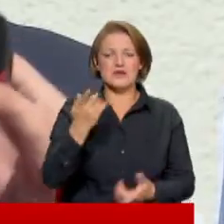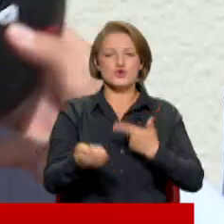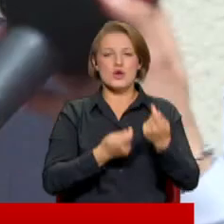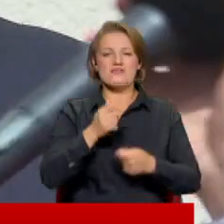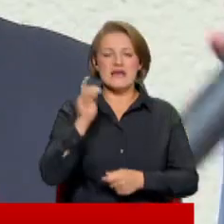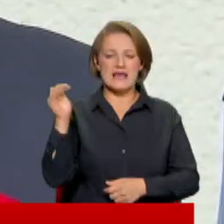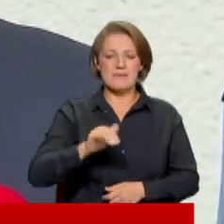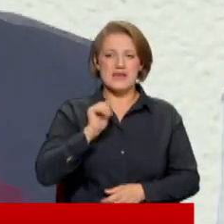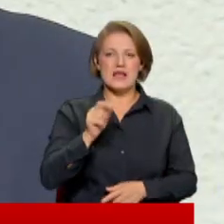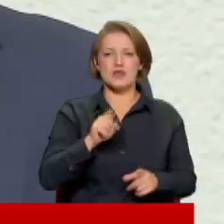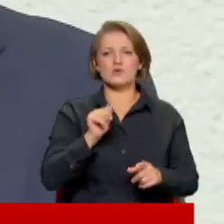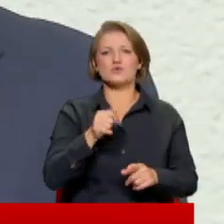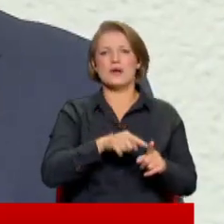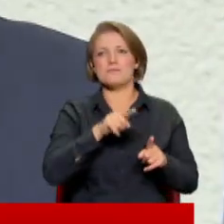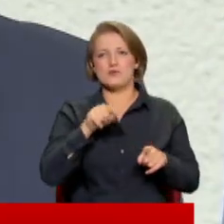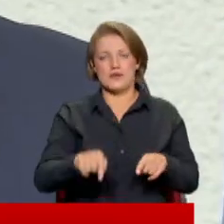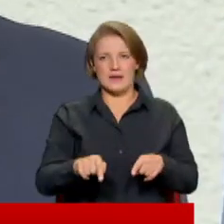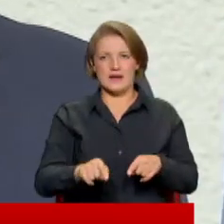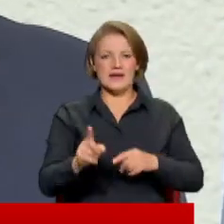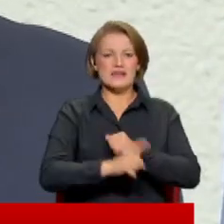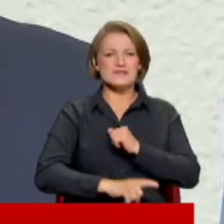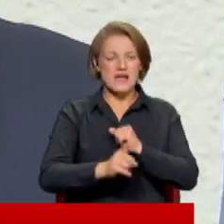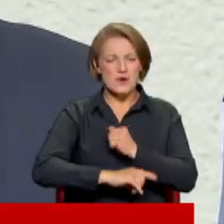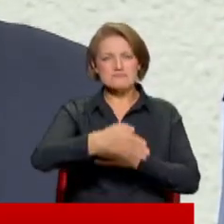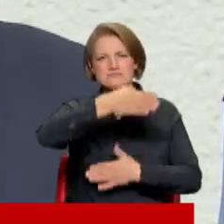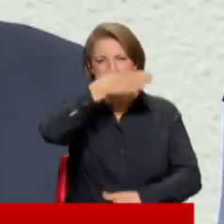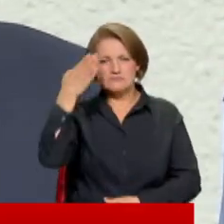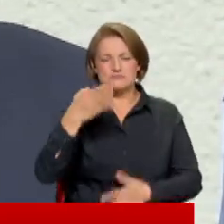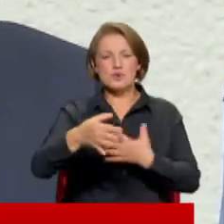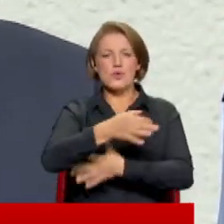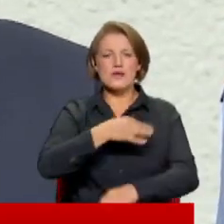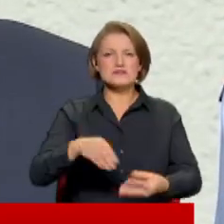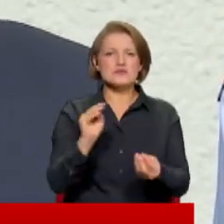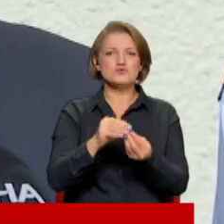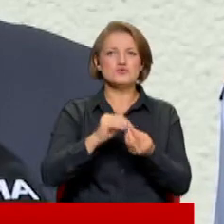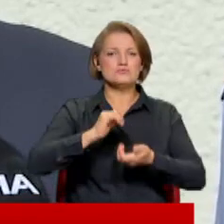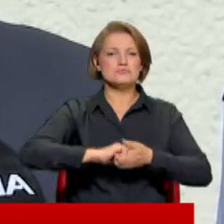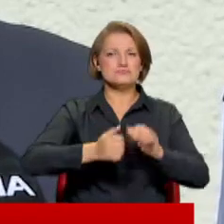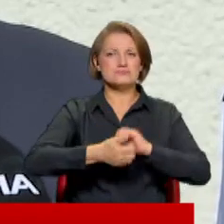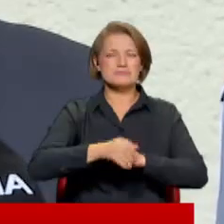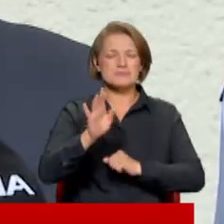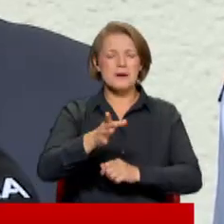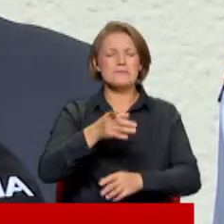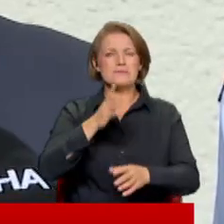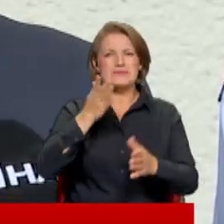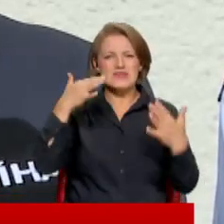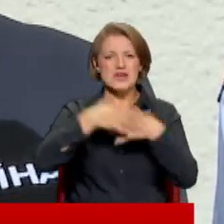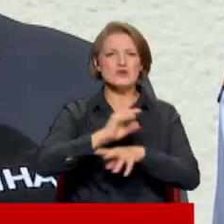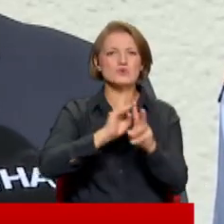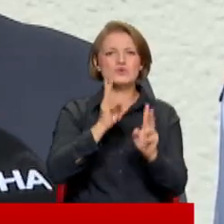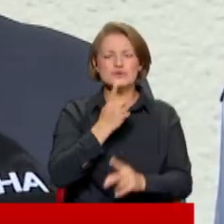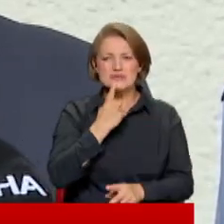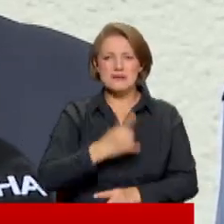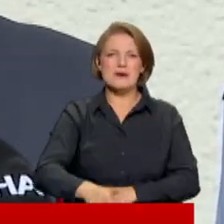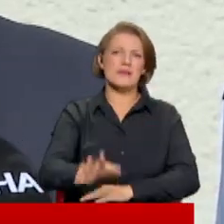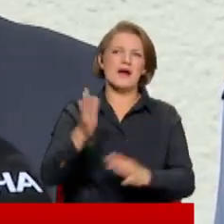geldiğimiz ilk günden bu yana terör örgütleriyle, zehir tacirleriyle, organize suç çeteleriyle amansız bir şekilde gece gündüz